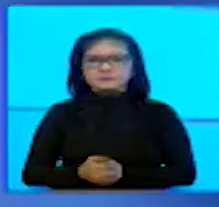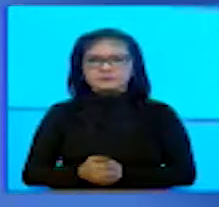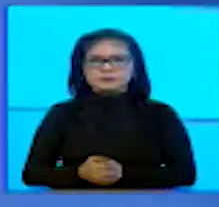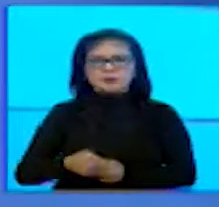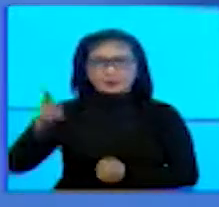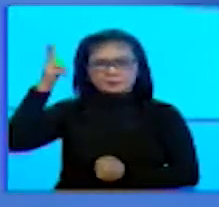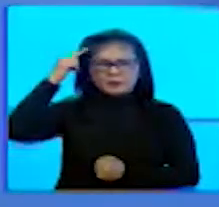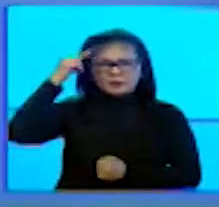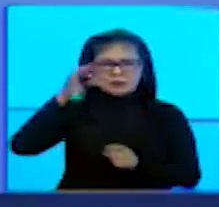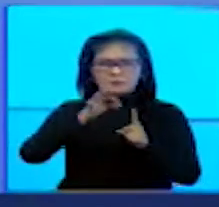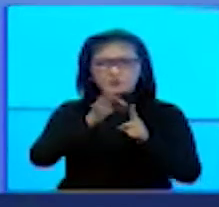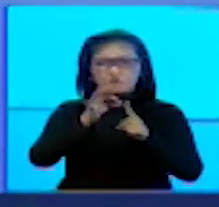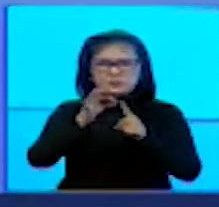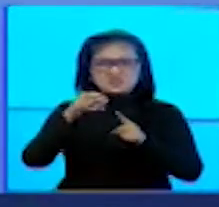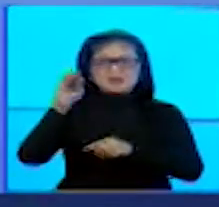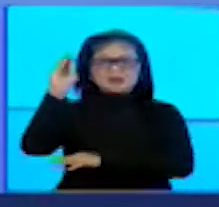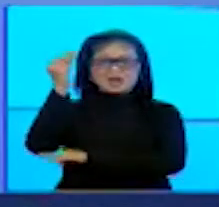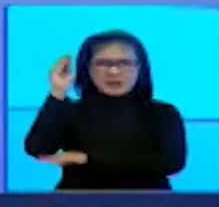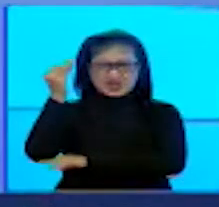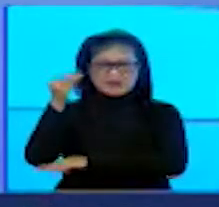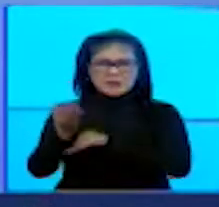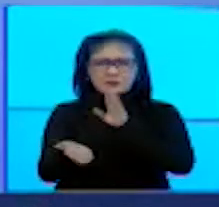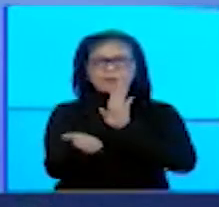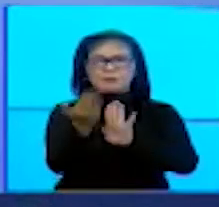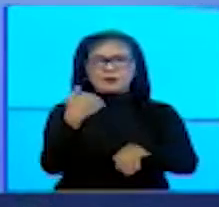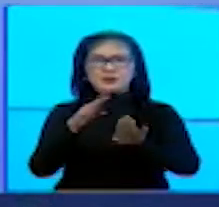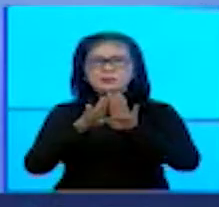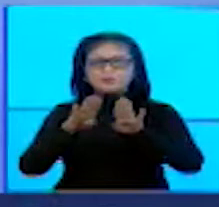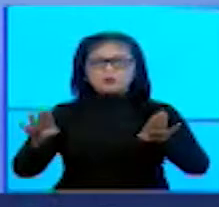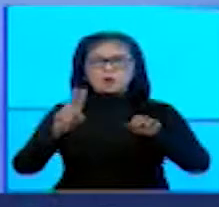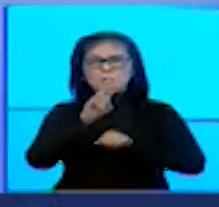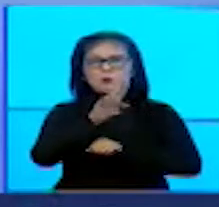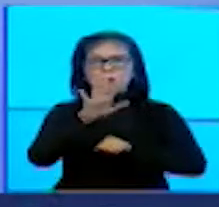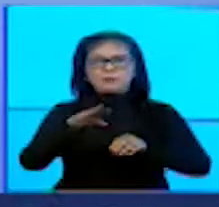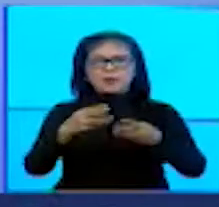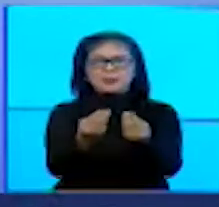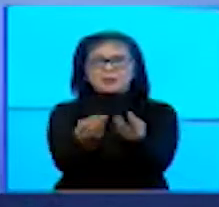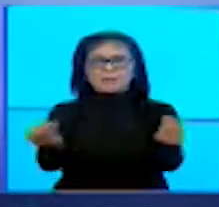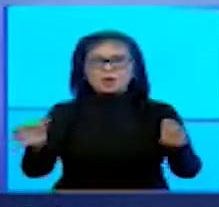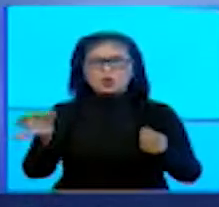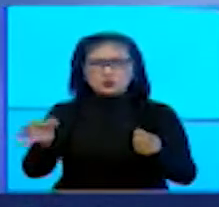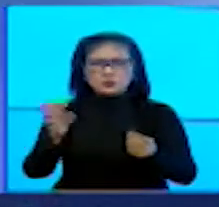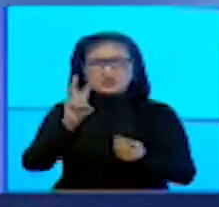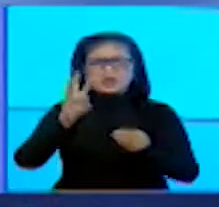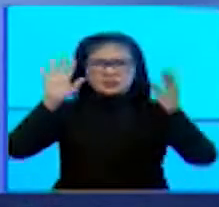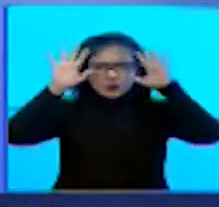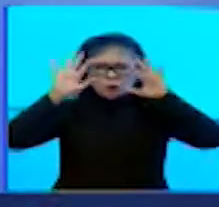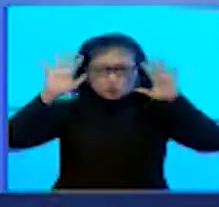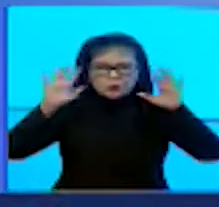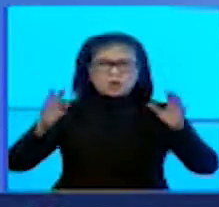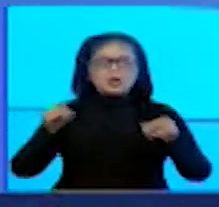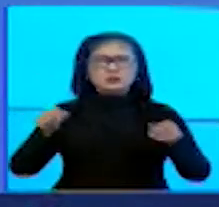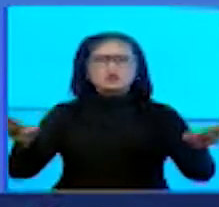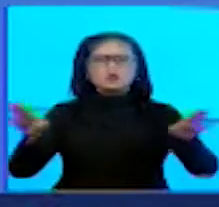Pemirsa, pemerintah Provinsi DKI Jakarta kembali membuka 25 taman kota dan 3 hutan kota yang sempat ditutup selama masa pandemi COVID-19.